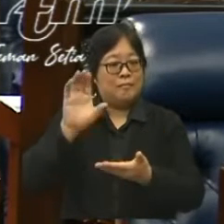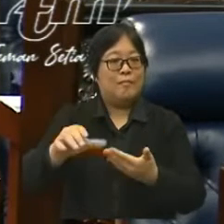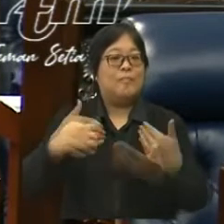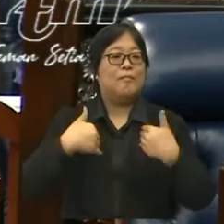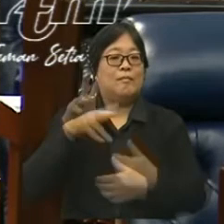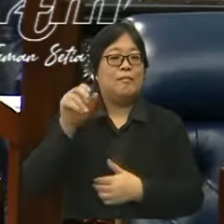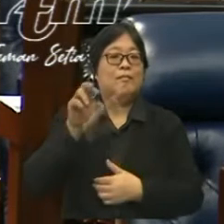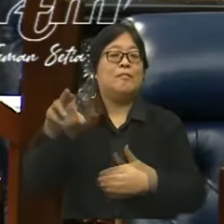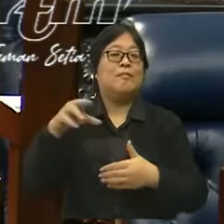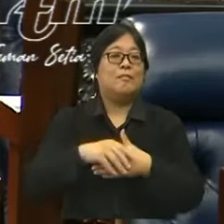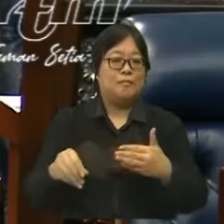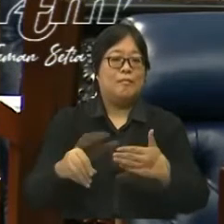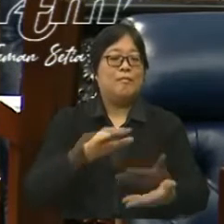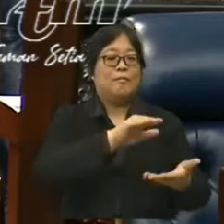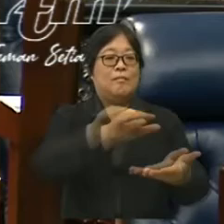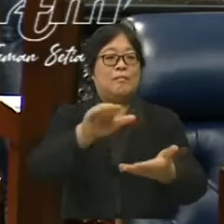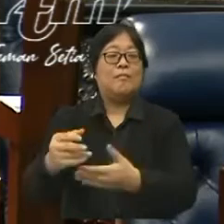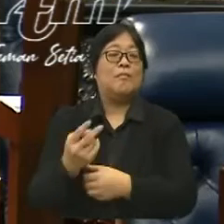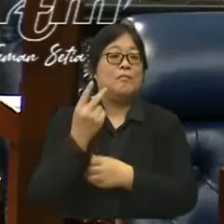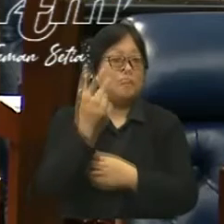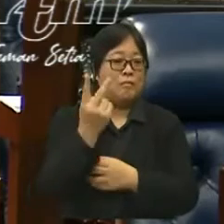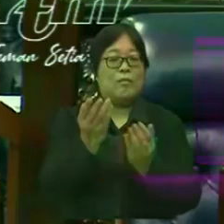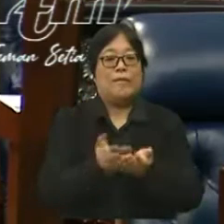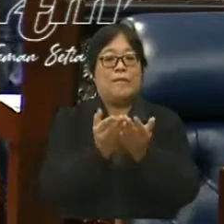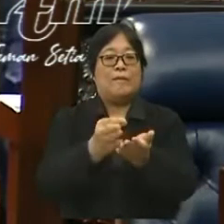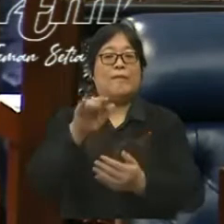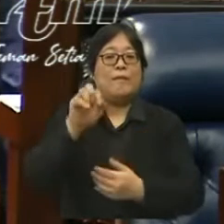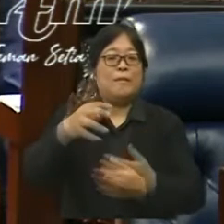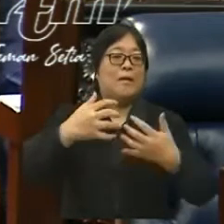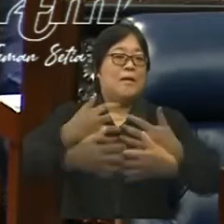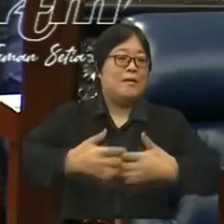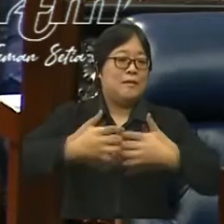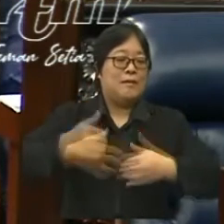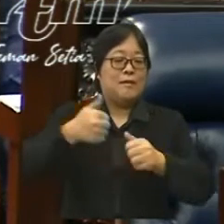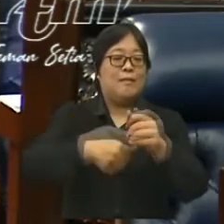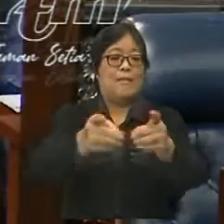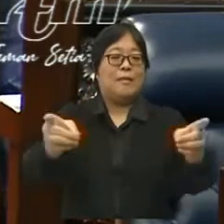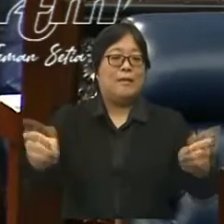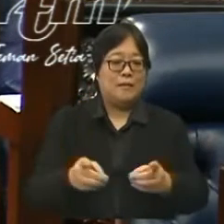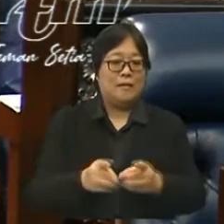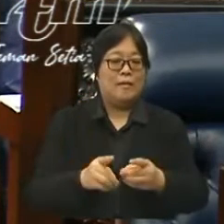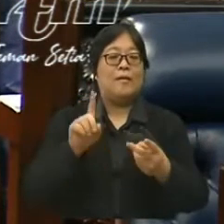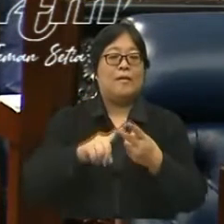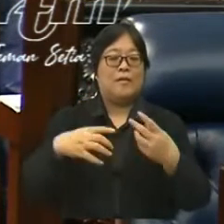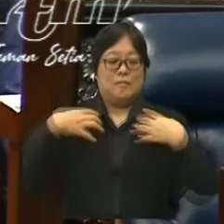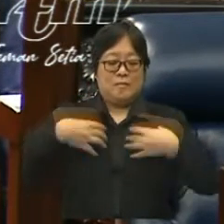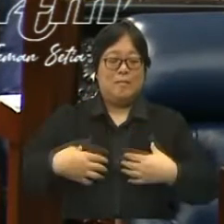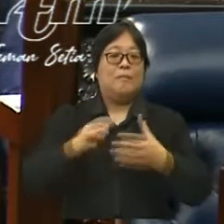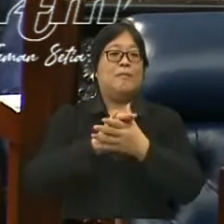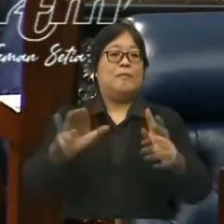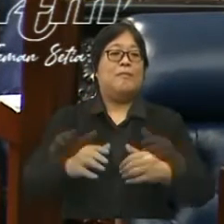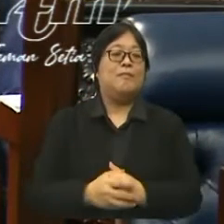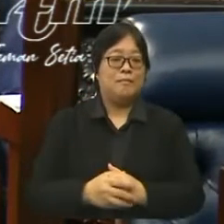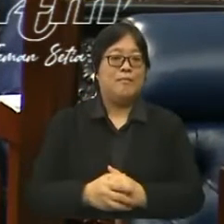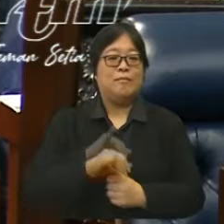sebanyak RM30,000 bagi pembekalan 2 buah boat fiber engine untuk setiap daerah berserta jaket keselamatan. Jawatan